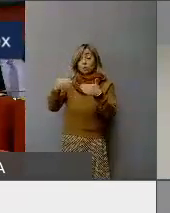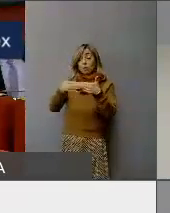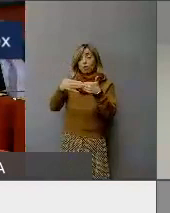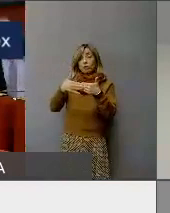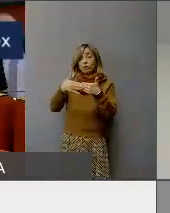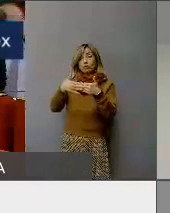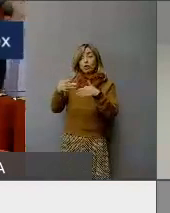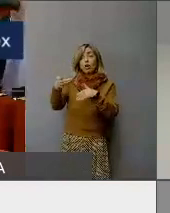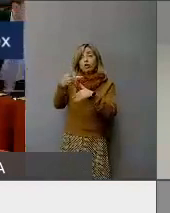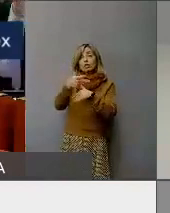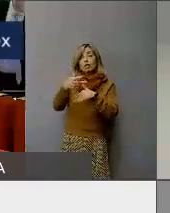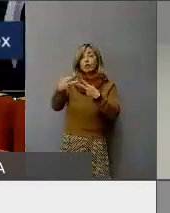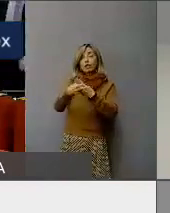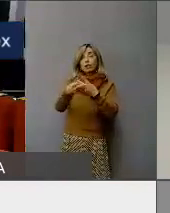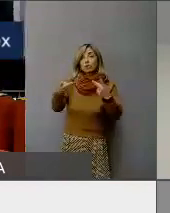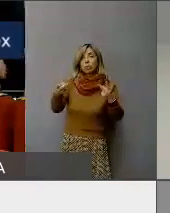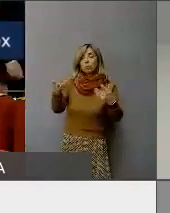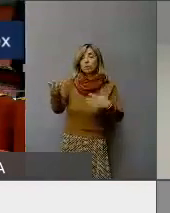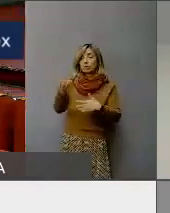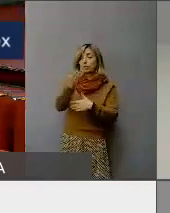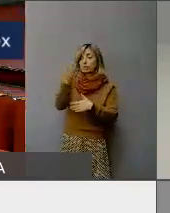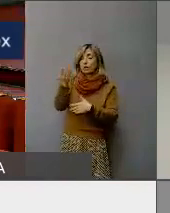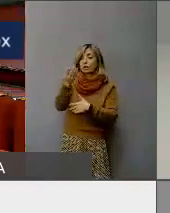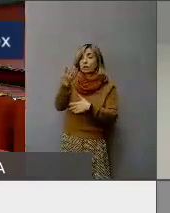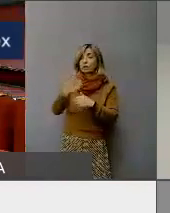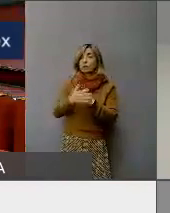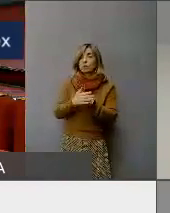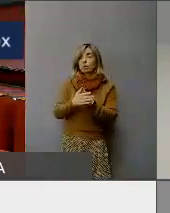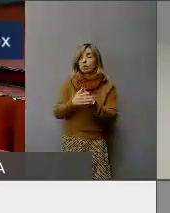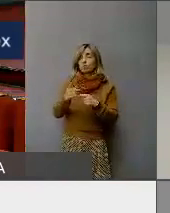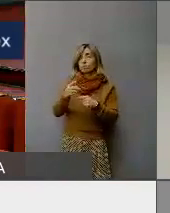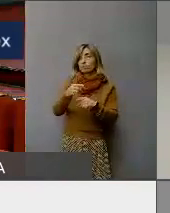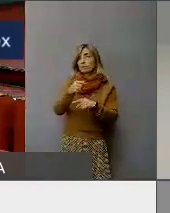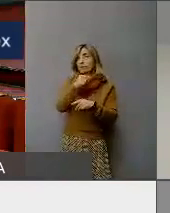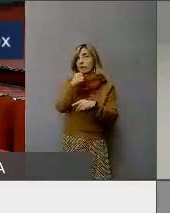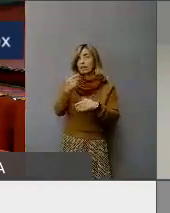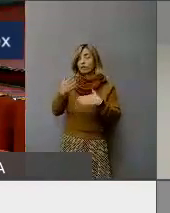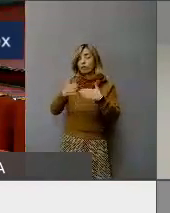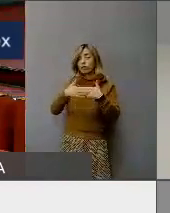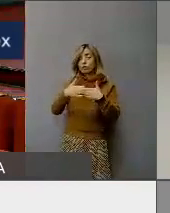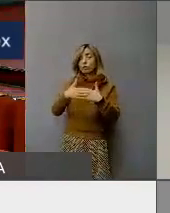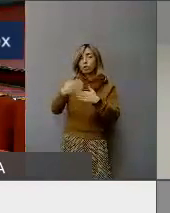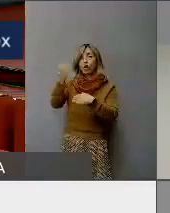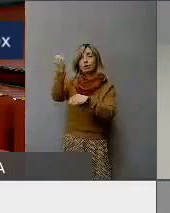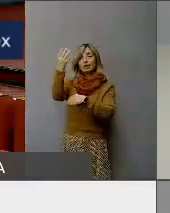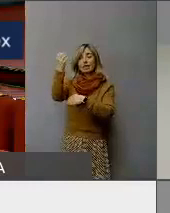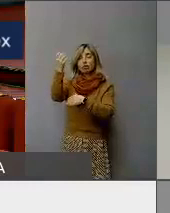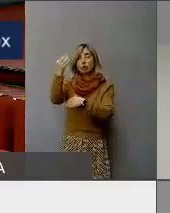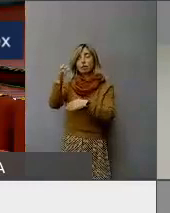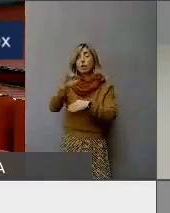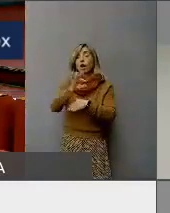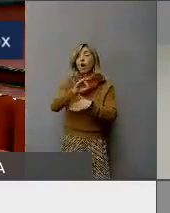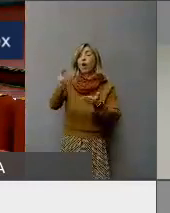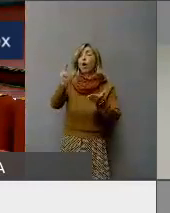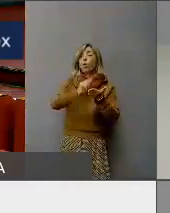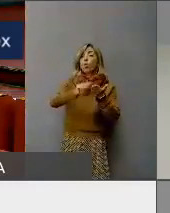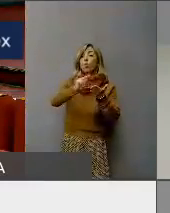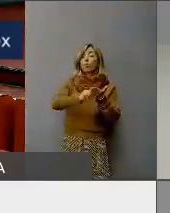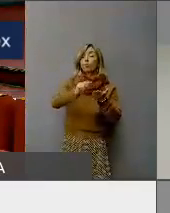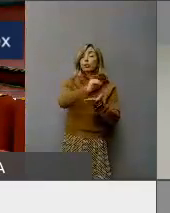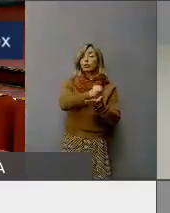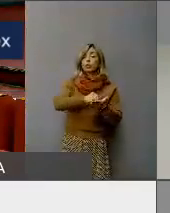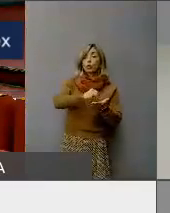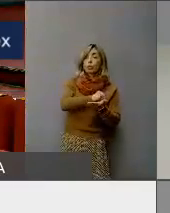cittadinanza per esempio iniziare a farlo dagli eccessi delle stazioni ferroviarie dei servizi ed uffici comunali le sedi